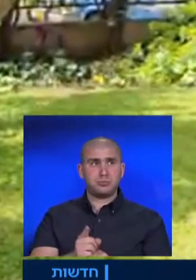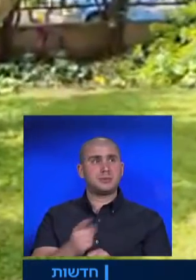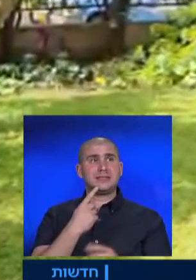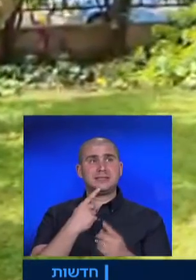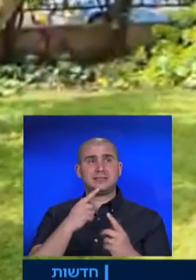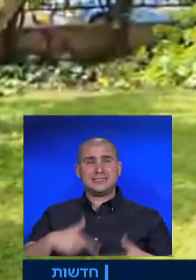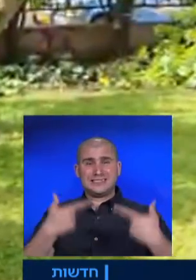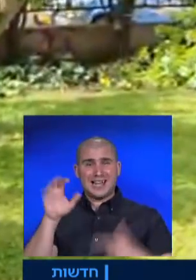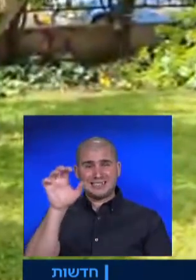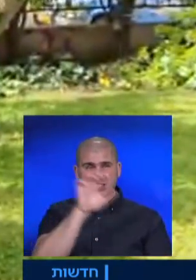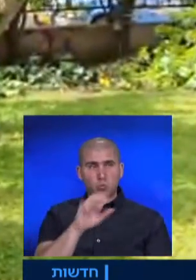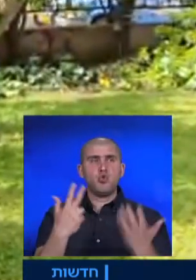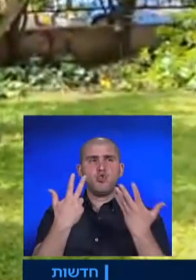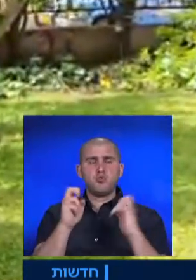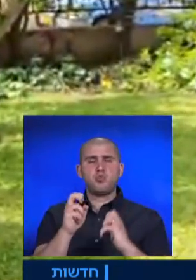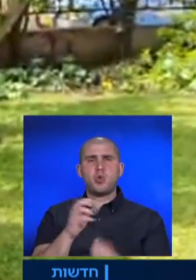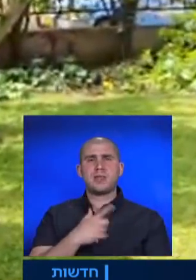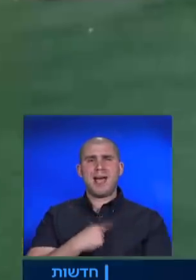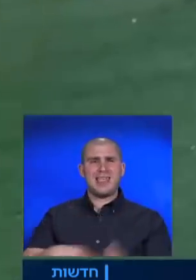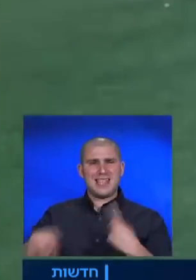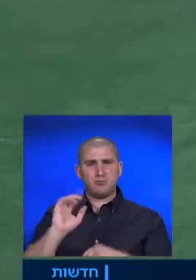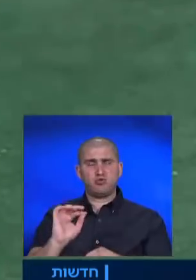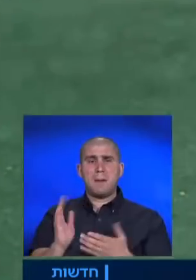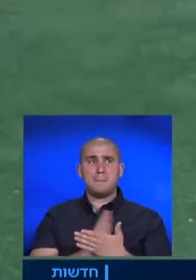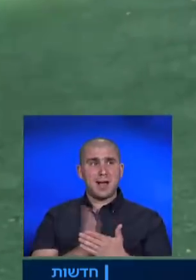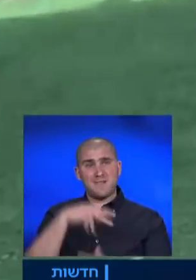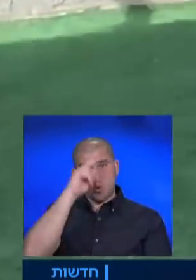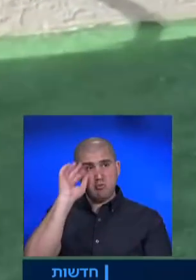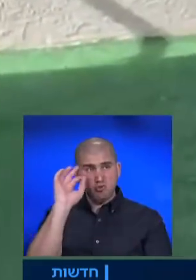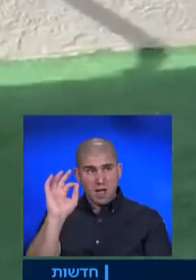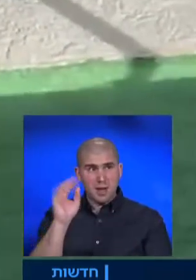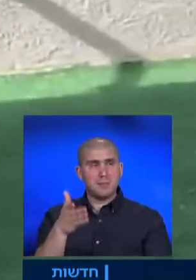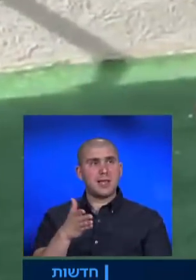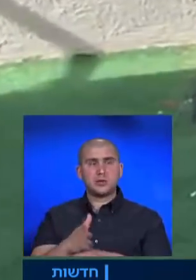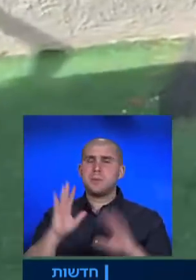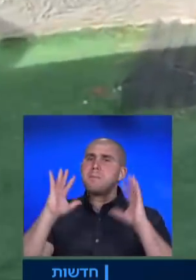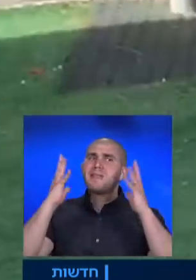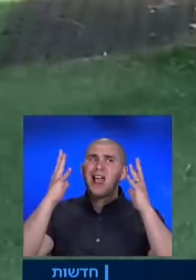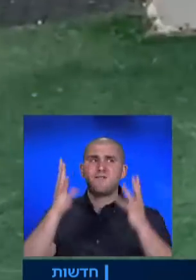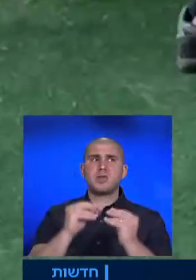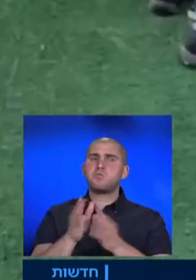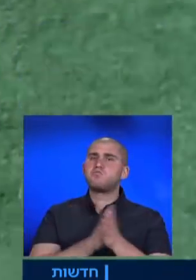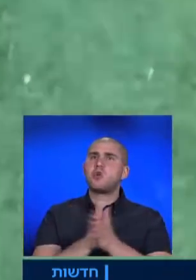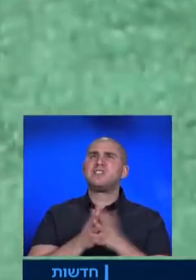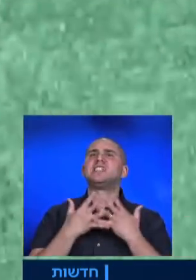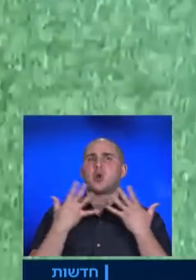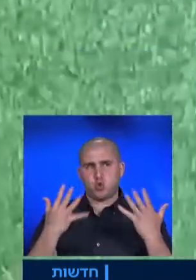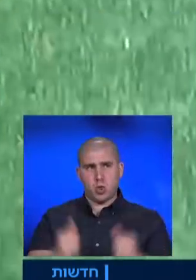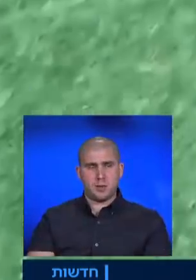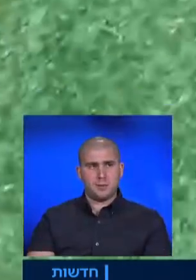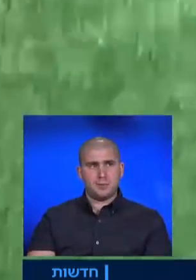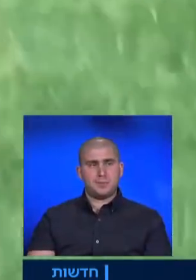כ-80 חניכי המכינה והוריהם, הם נכנסו בהתלהבות עם מוטיבציה אדירה.